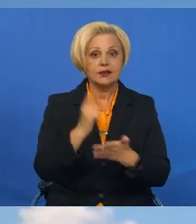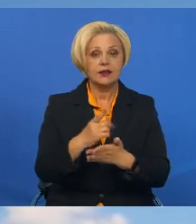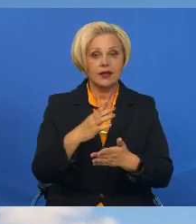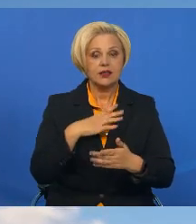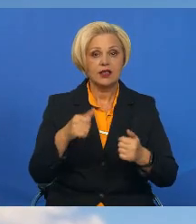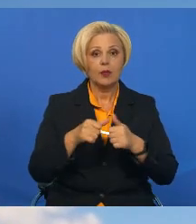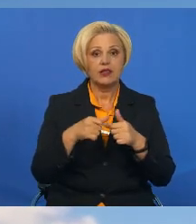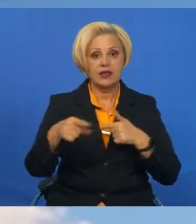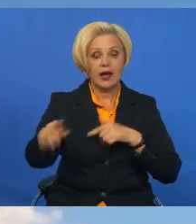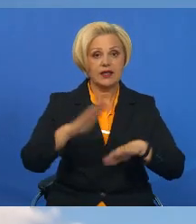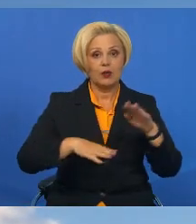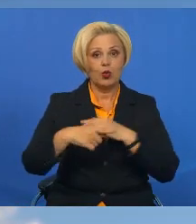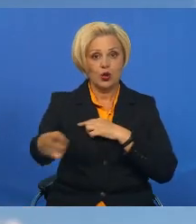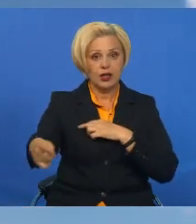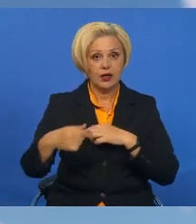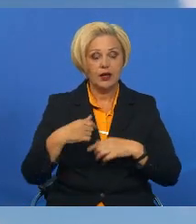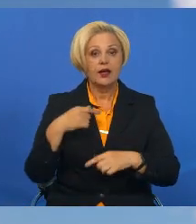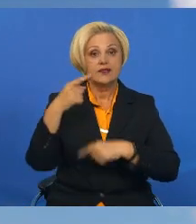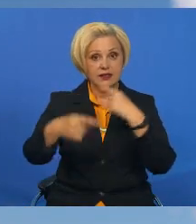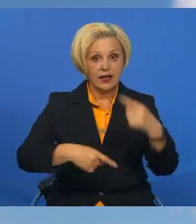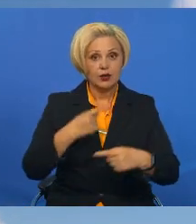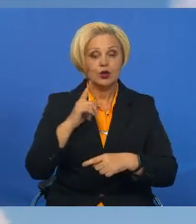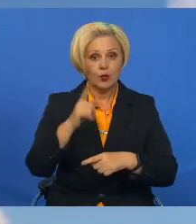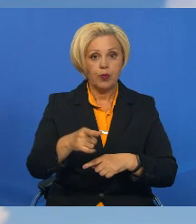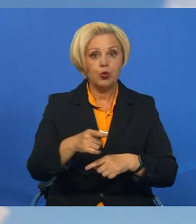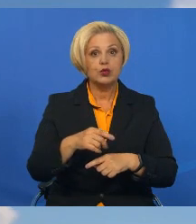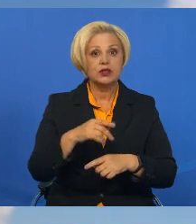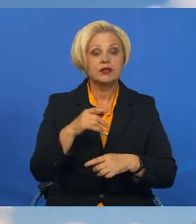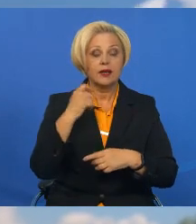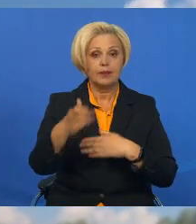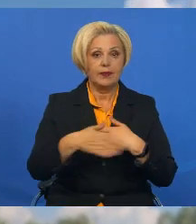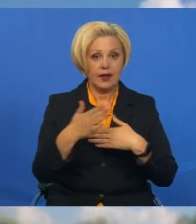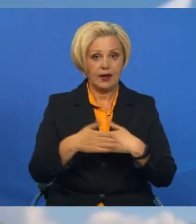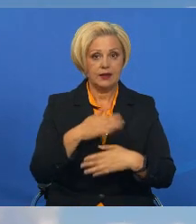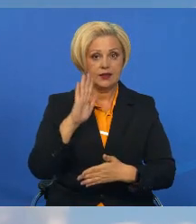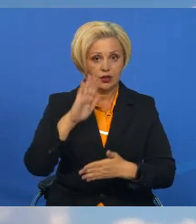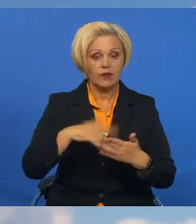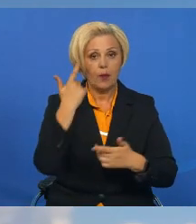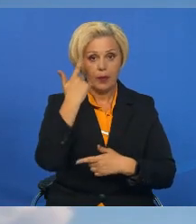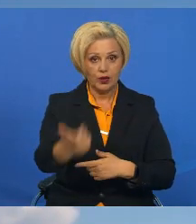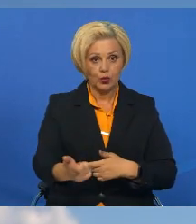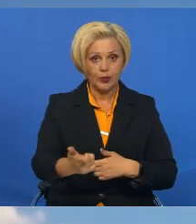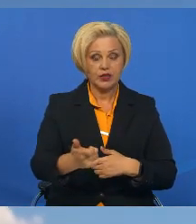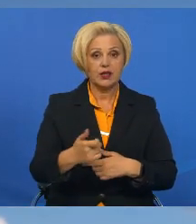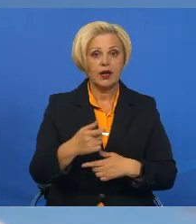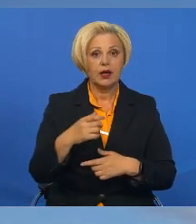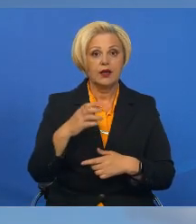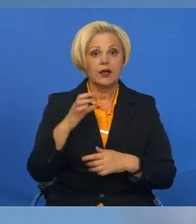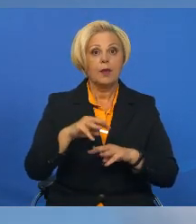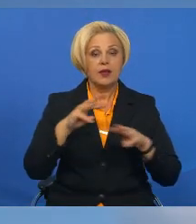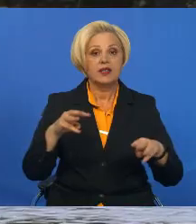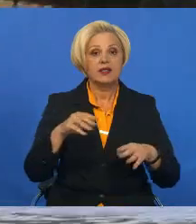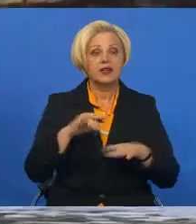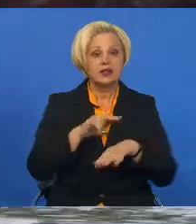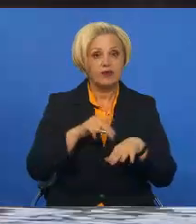на расстоянии вытянутой руки. В следующий раз будете привлечены к административной ответственности. Вас предупреждает МЧС и Министерство